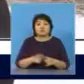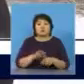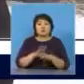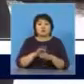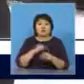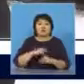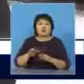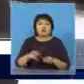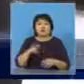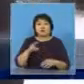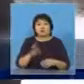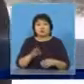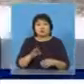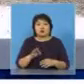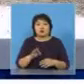Проводятся работы по